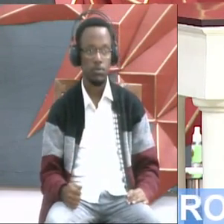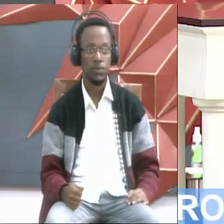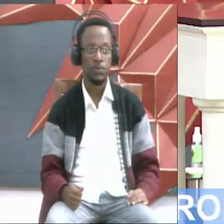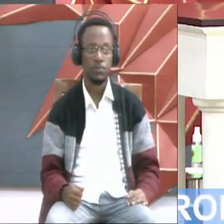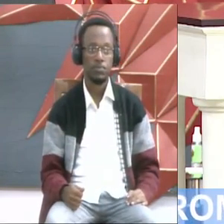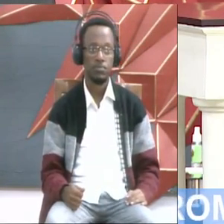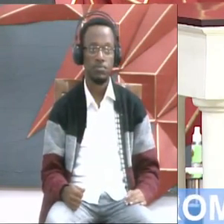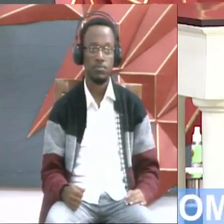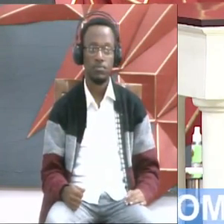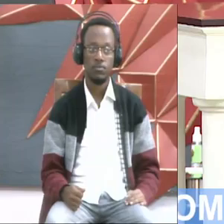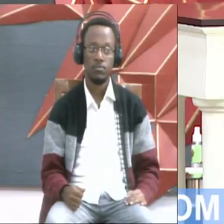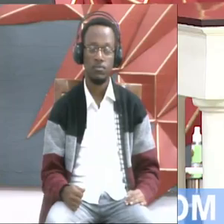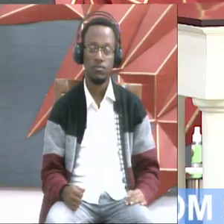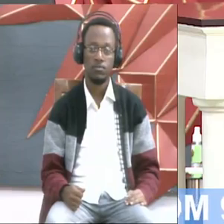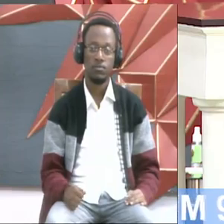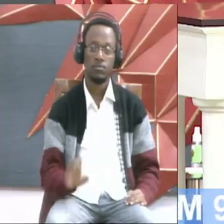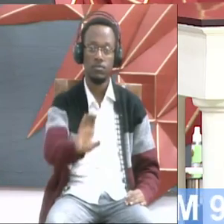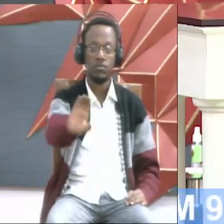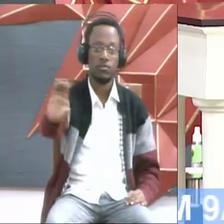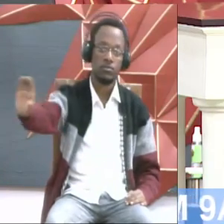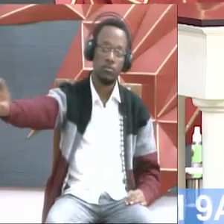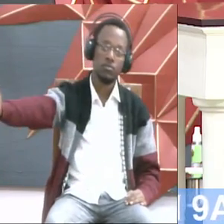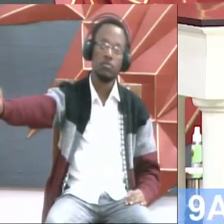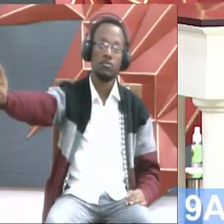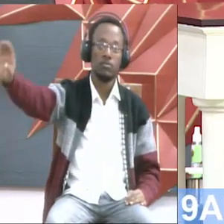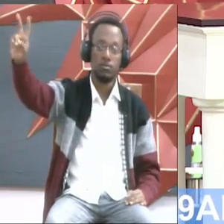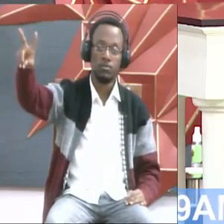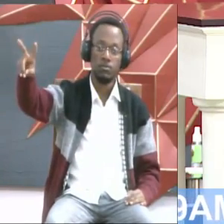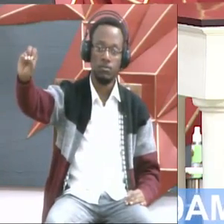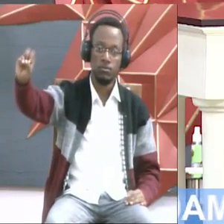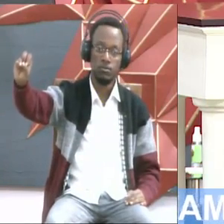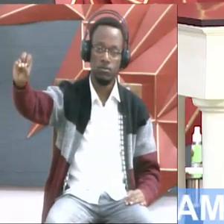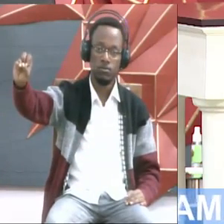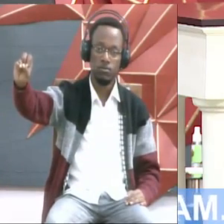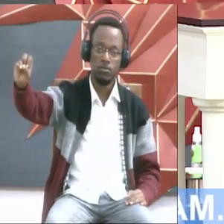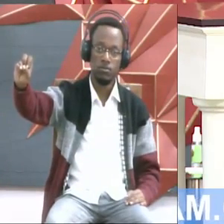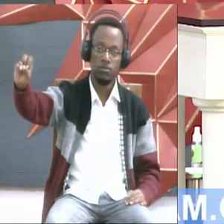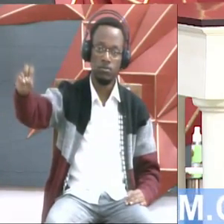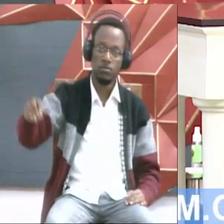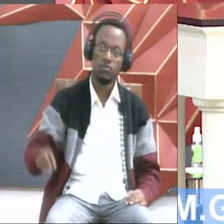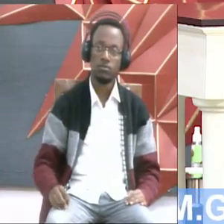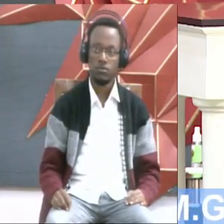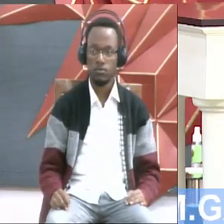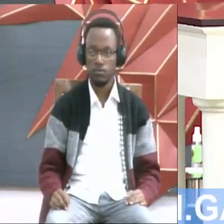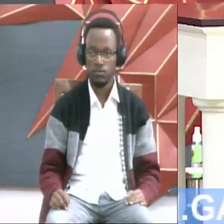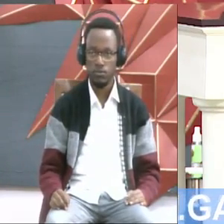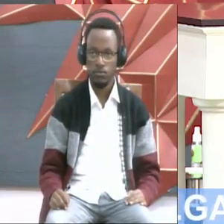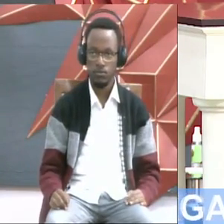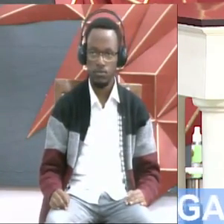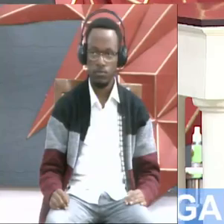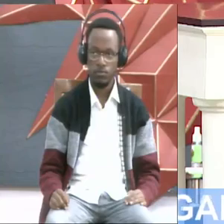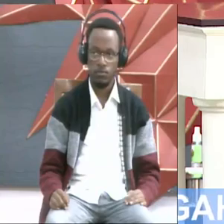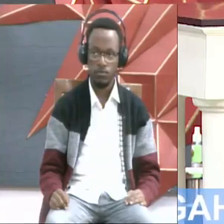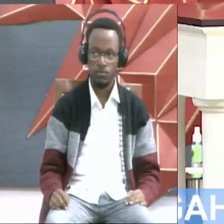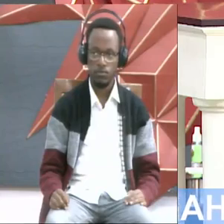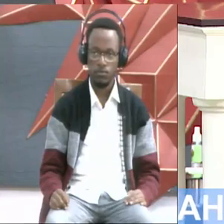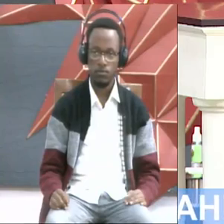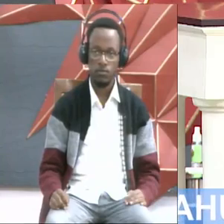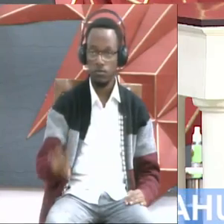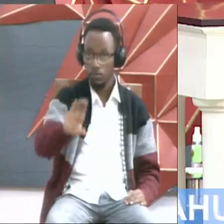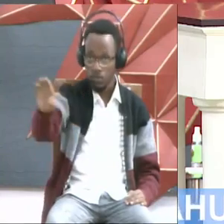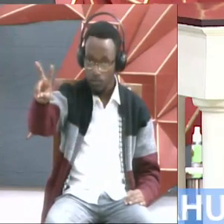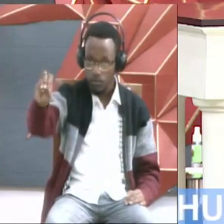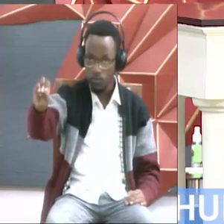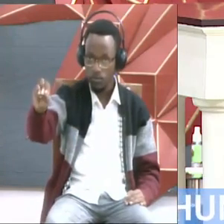ku murongo wa 20 le verset 20 Efeso igice cya gatatu ku murongo wa